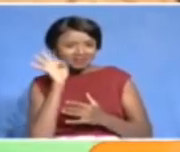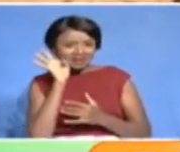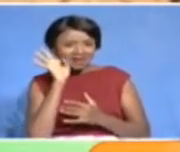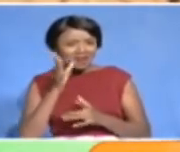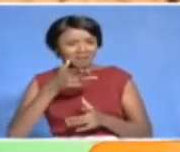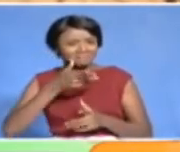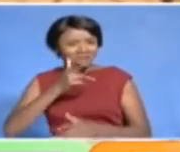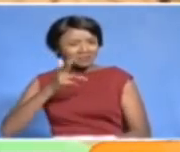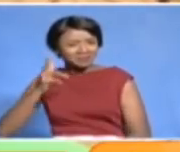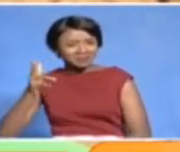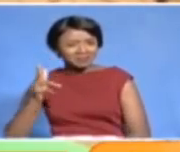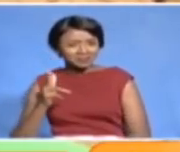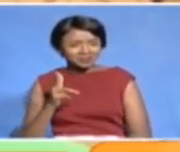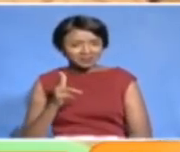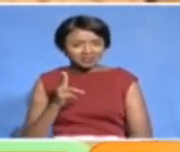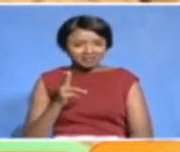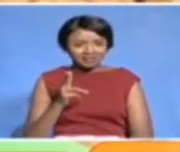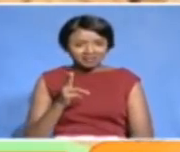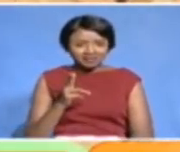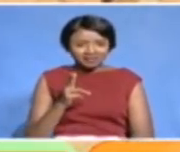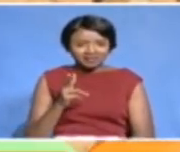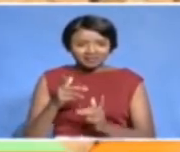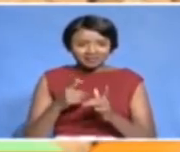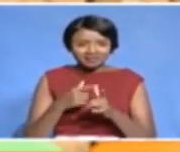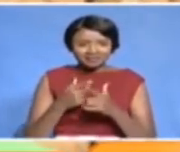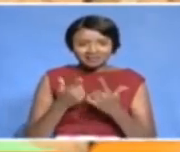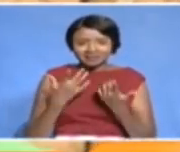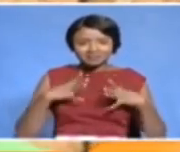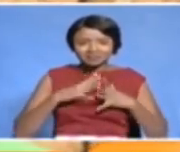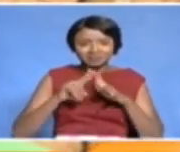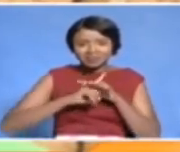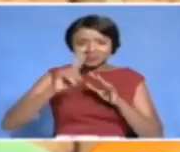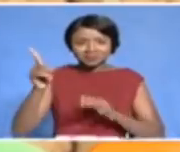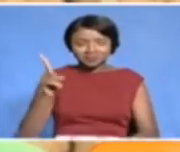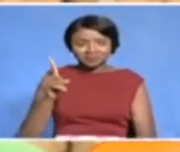ndio iligusa mlango hivi. Alafu na tocha red kwa namulika uinje.